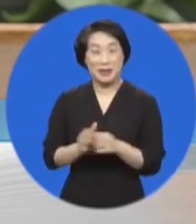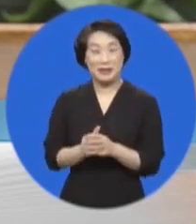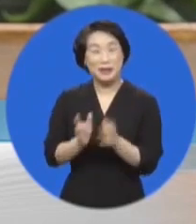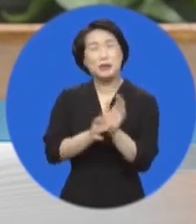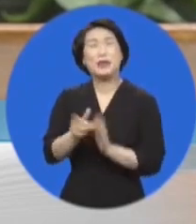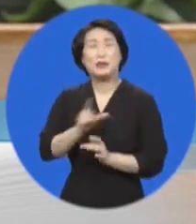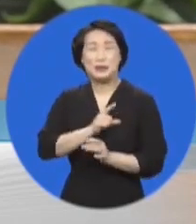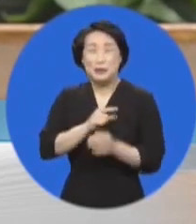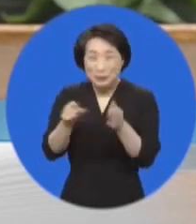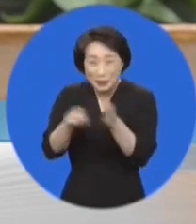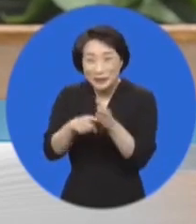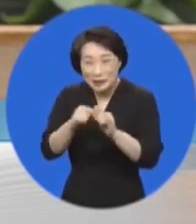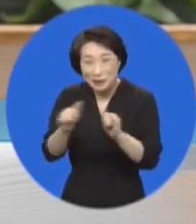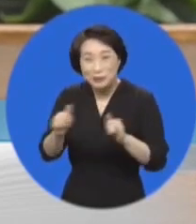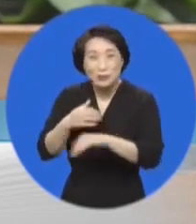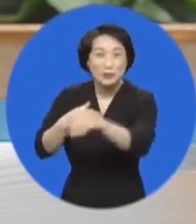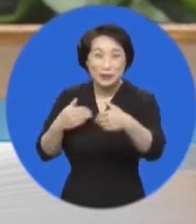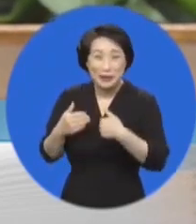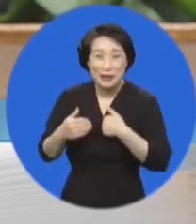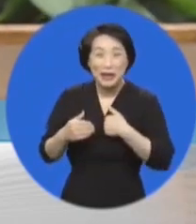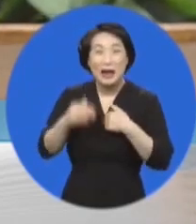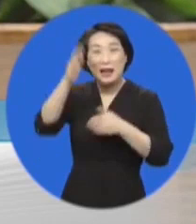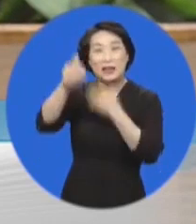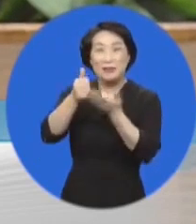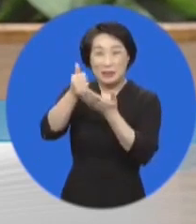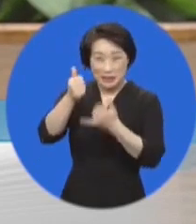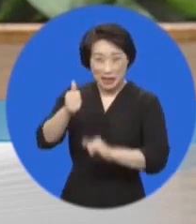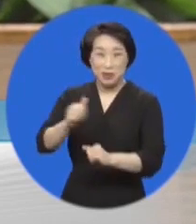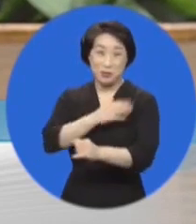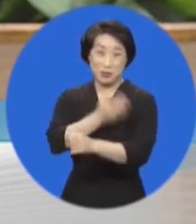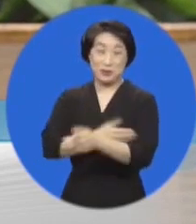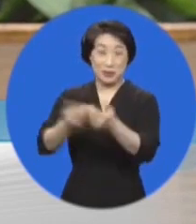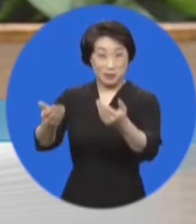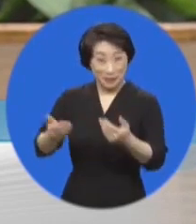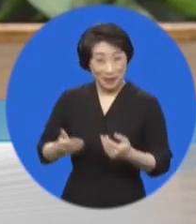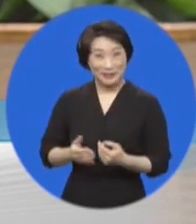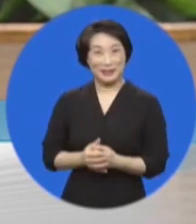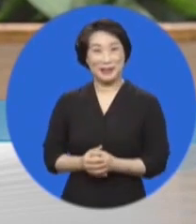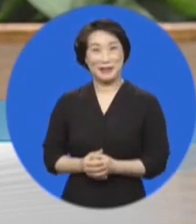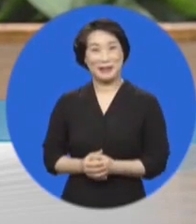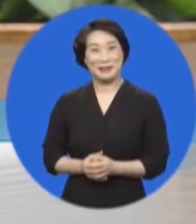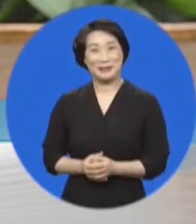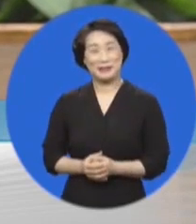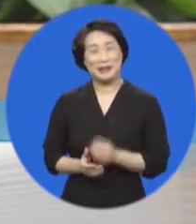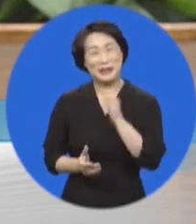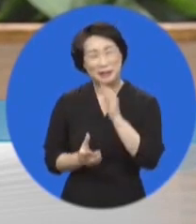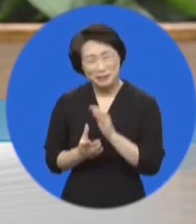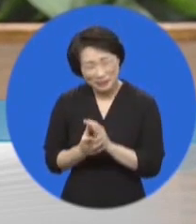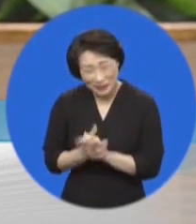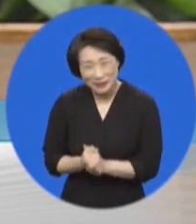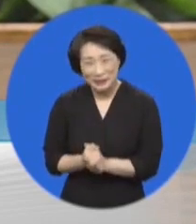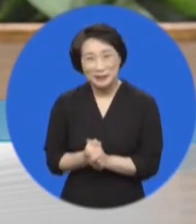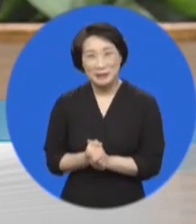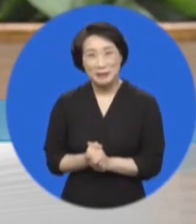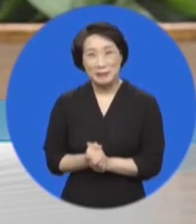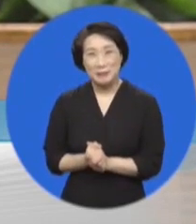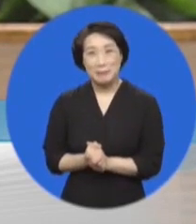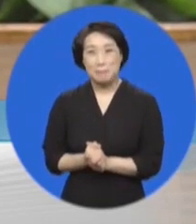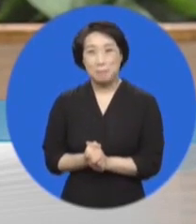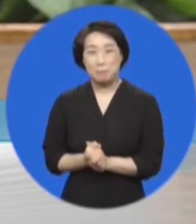그 이름을 믿는 자들에게는 하나님의 자녀가 되는 권세를 주셨으니,